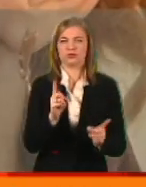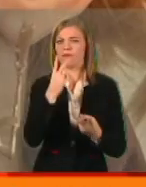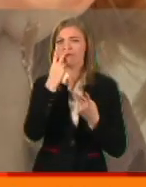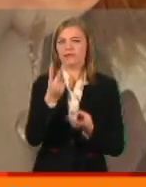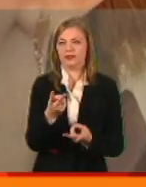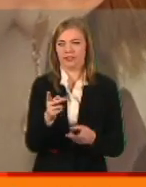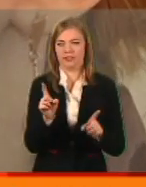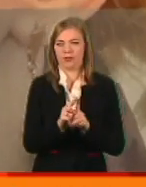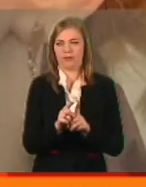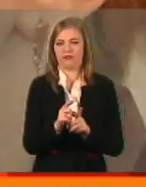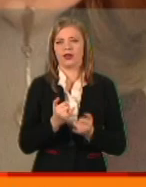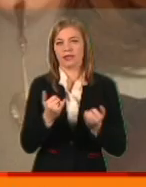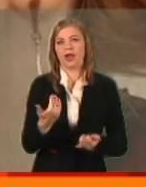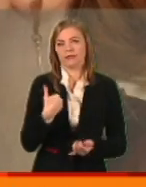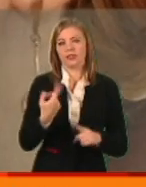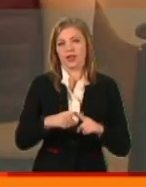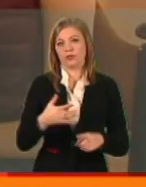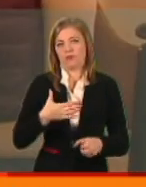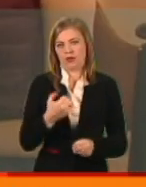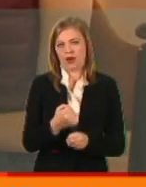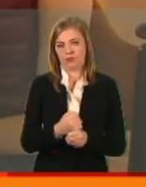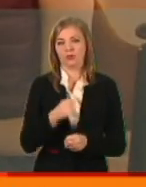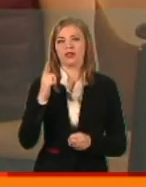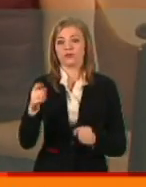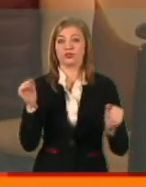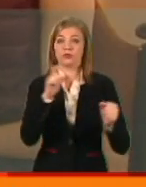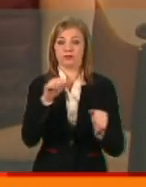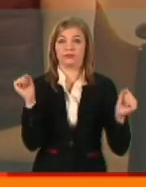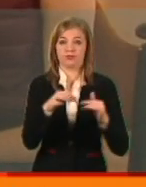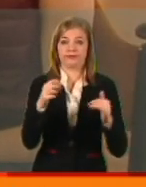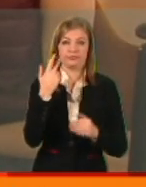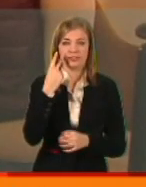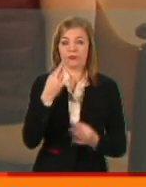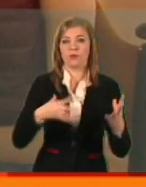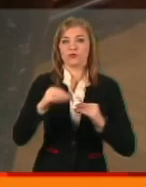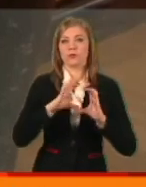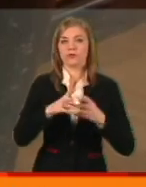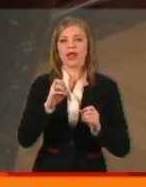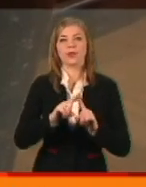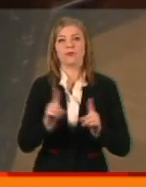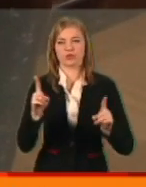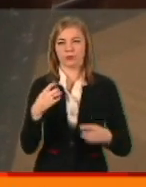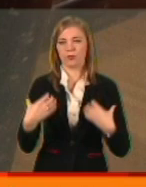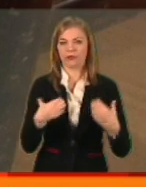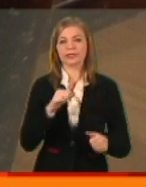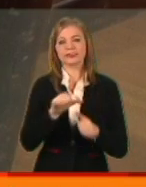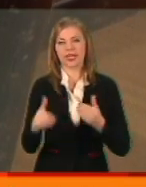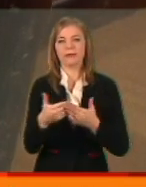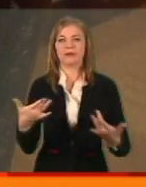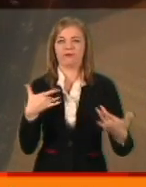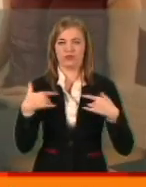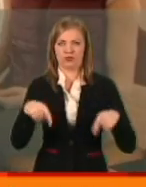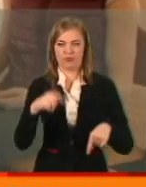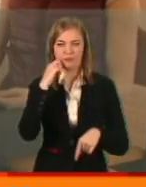бачать. Как бы. Для мене це моя робота. Вона збирає аншлаги в усьому світі, але по-особливому хвилюється саме перед виступом